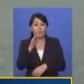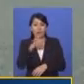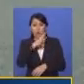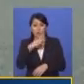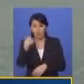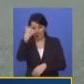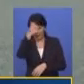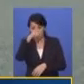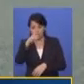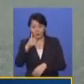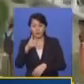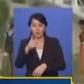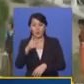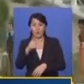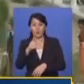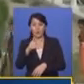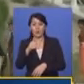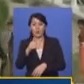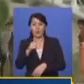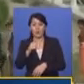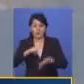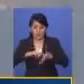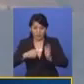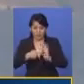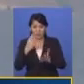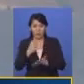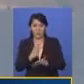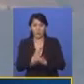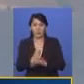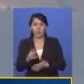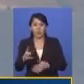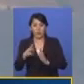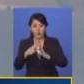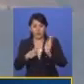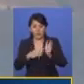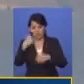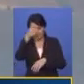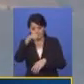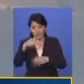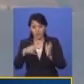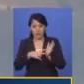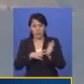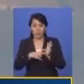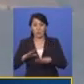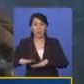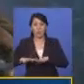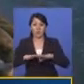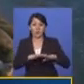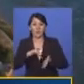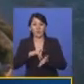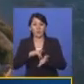ішінде туризм аймағына ауысады деген жоспарымыз бар. 2019 жылы бізге 70 есе инвестиция көбейді туризм